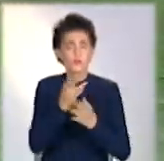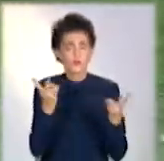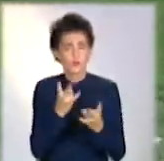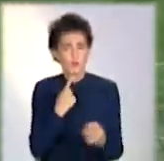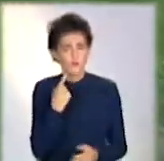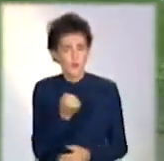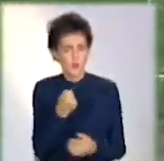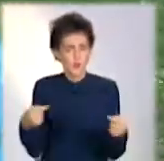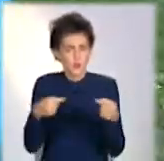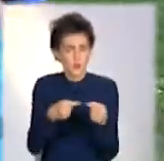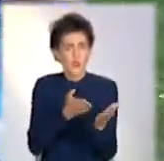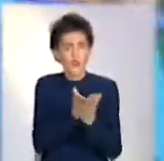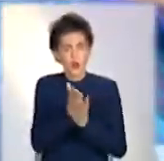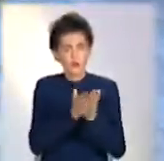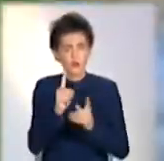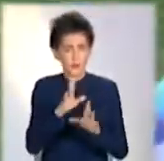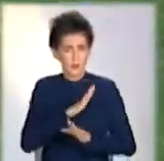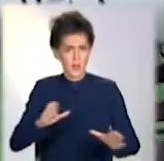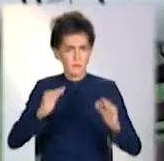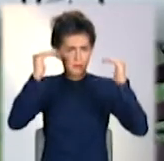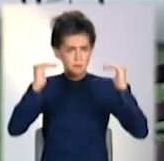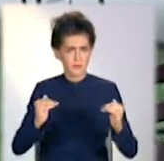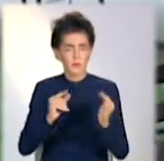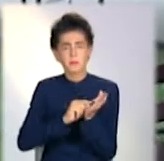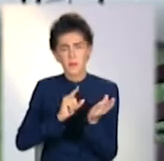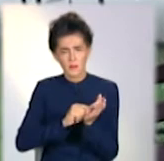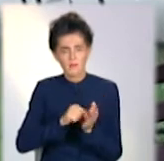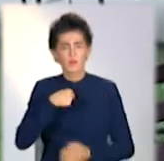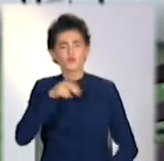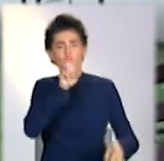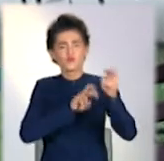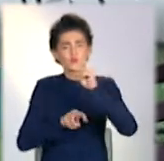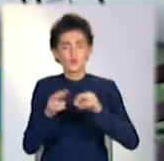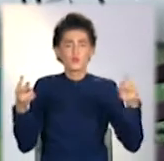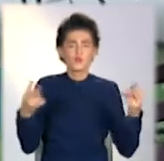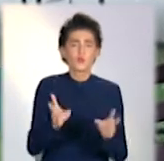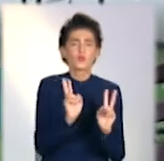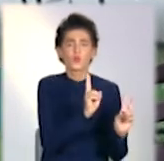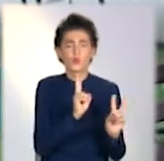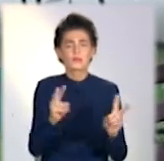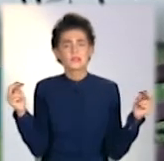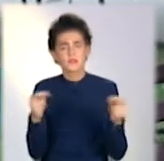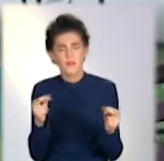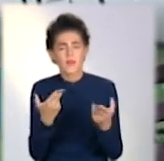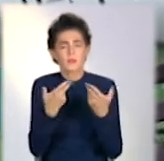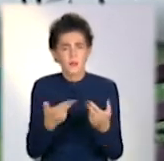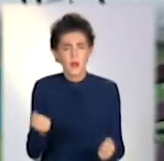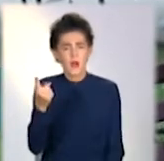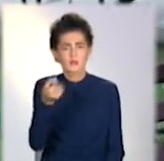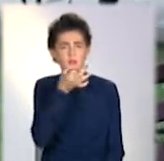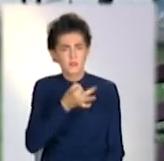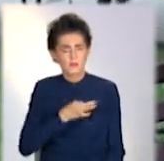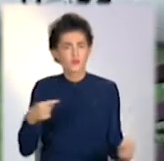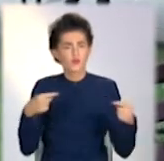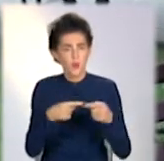стаж, аби отримати незанижену пенсію. Це треба шукати, напевно, свідків, які будуть підтверджувати, що я працювала в цій